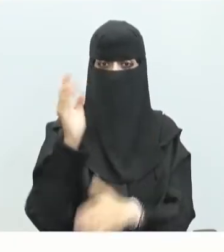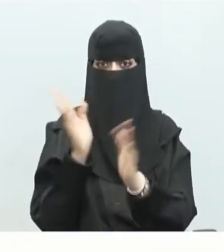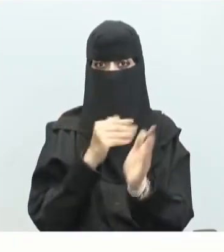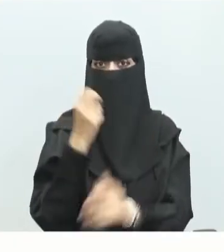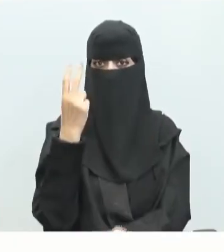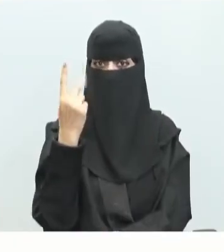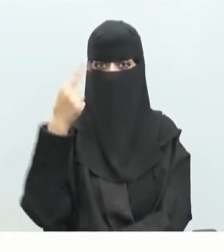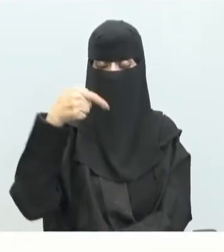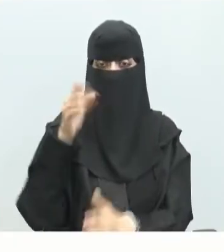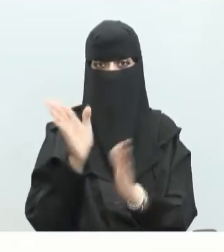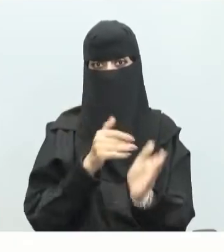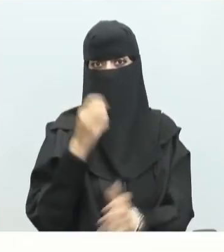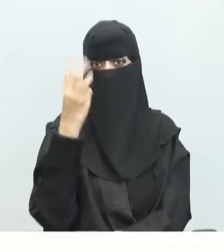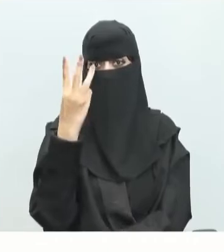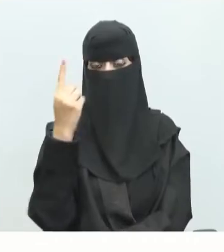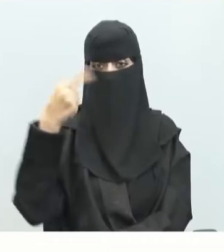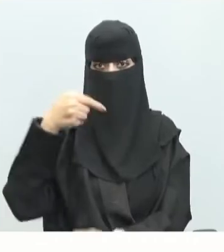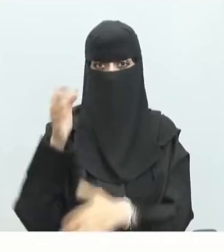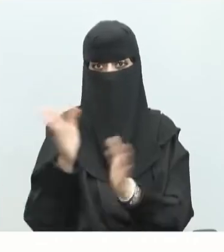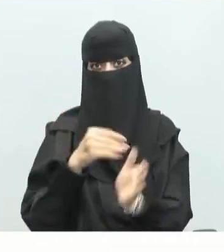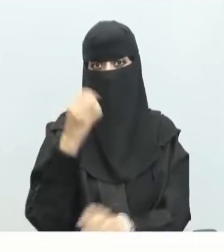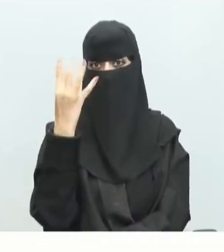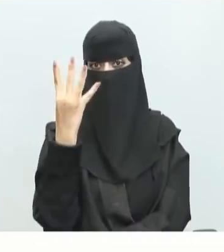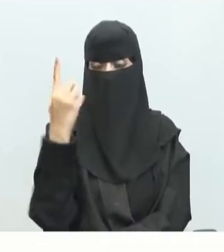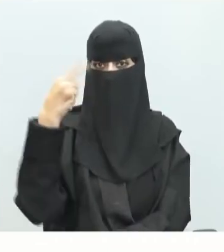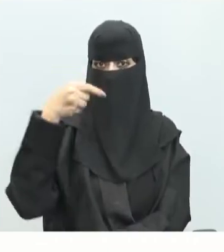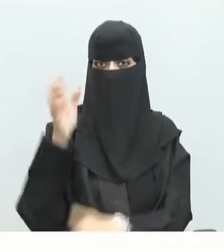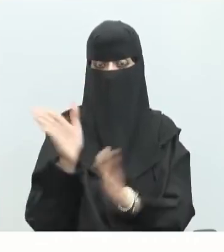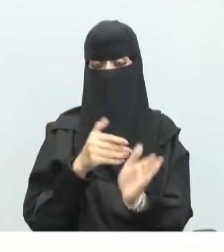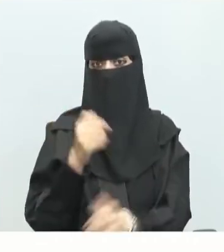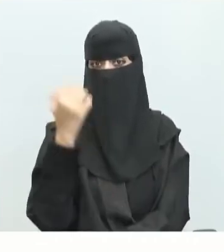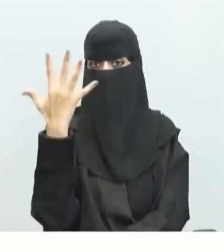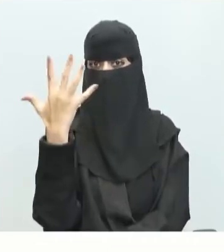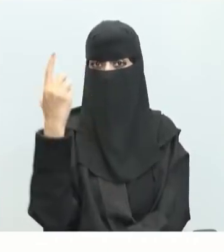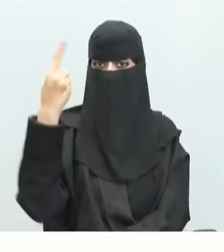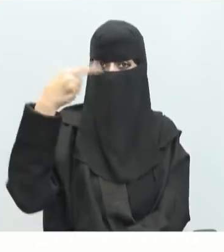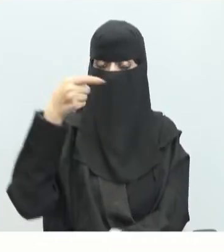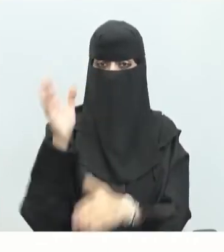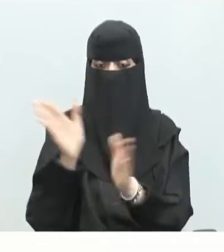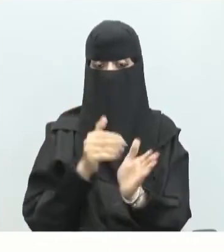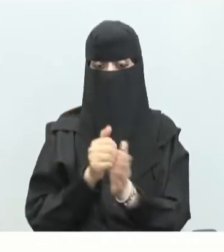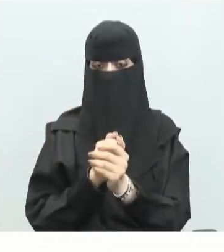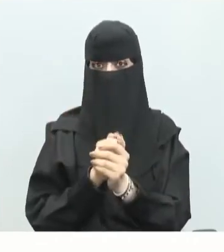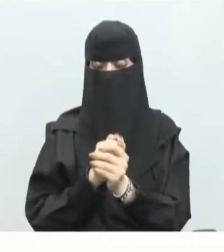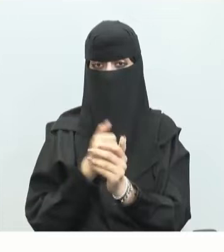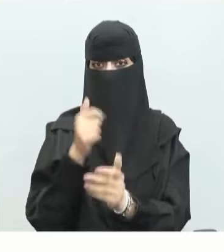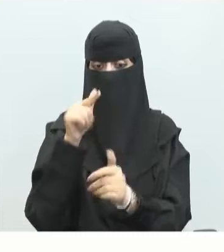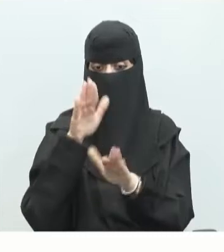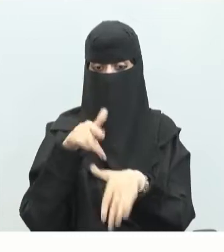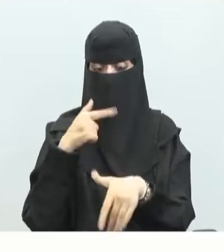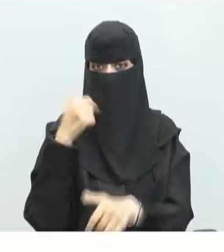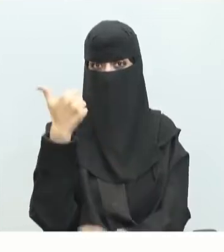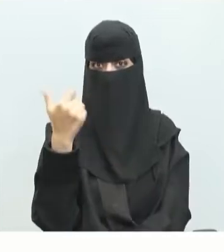12 13 14 15 ايضا